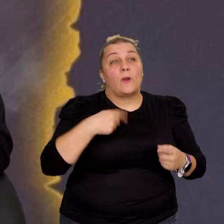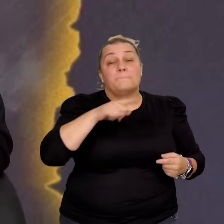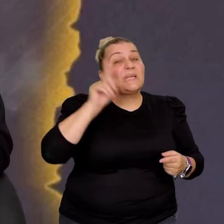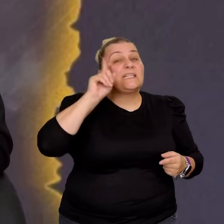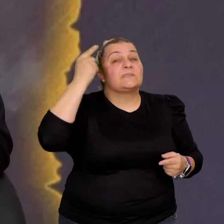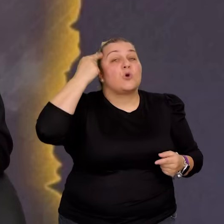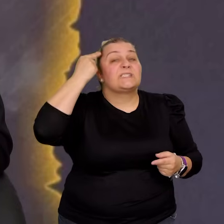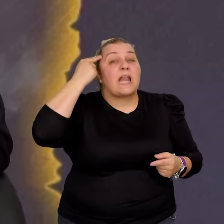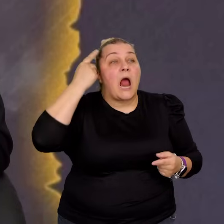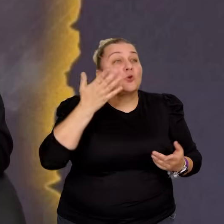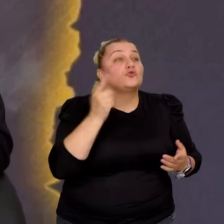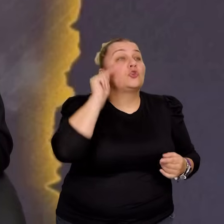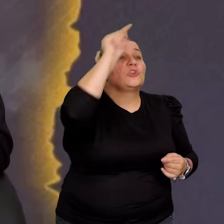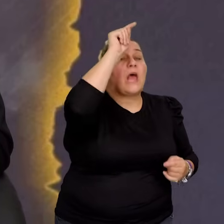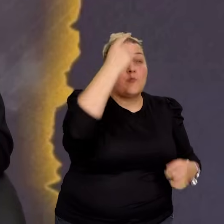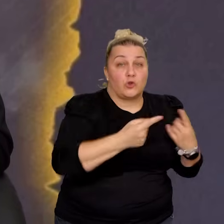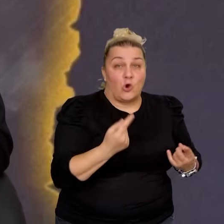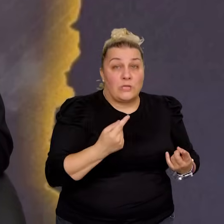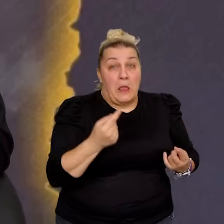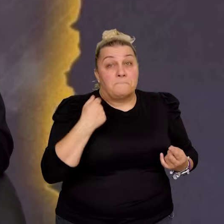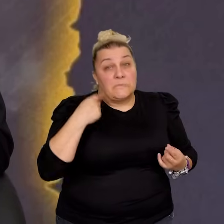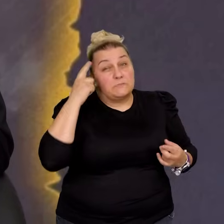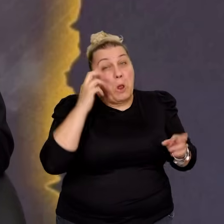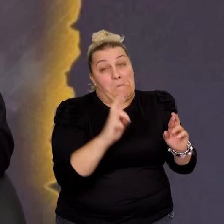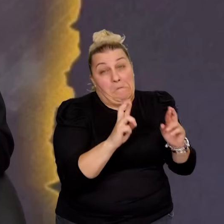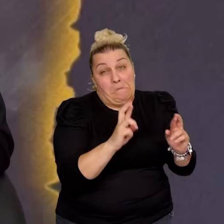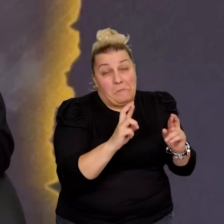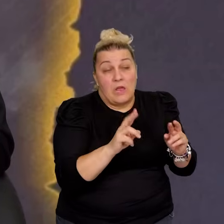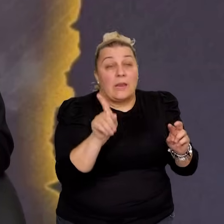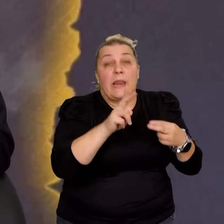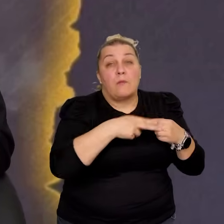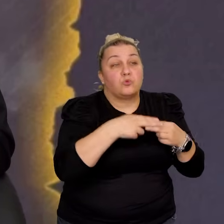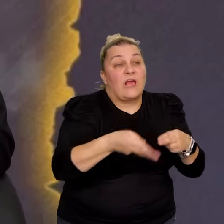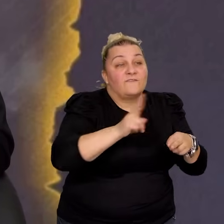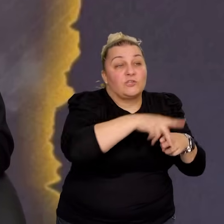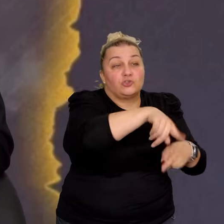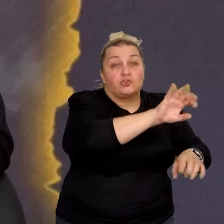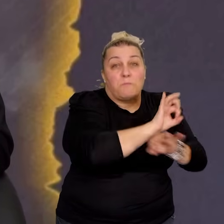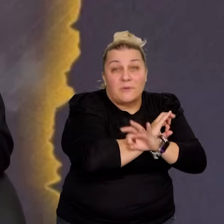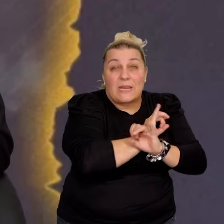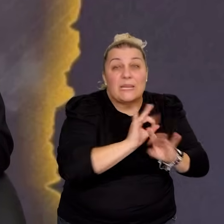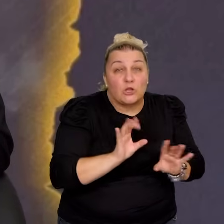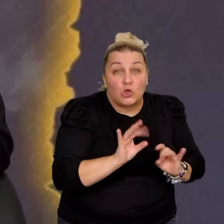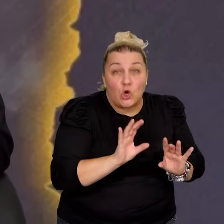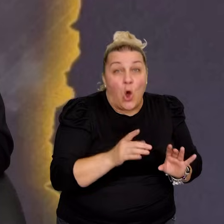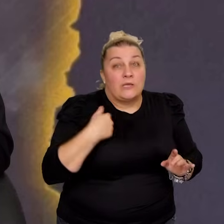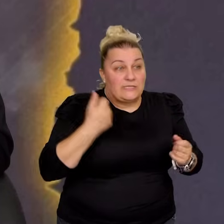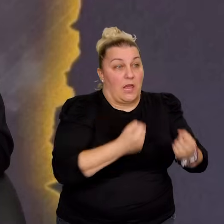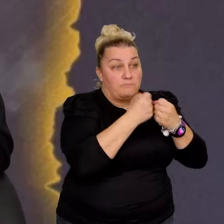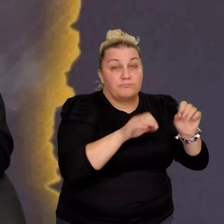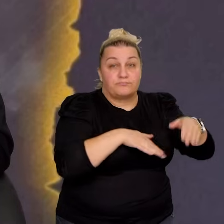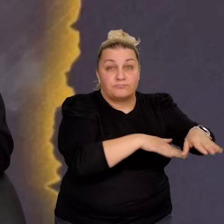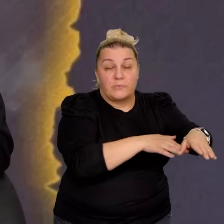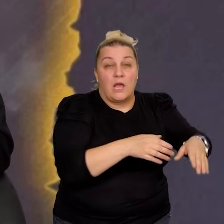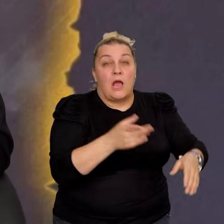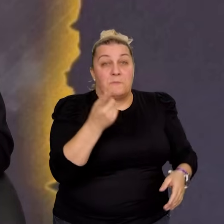Možda se neko olakšanje osjetilo da jednostavno neće niko poginuti, da je stao taj dio ratnog dejstva. Međutim, kad si vidio